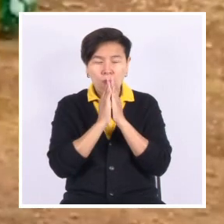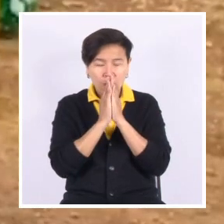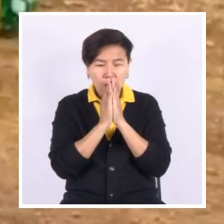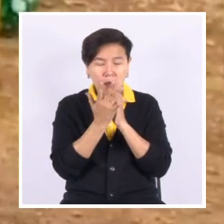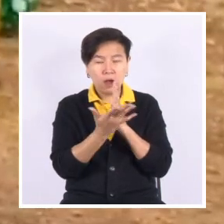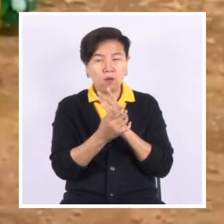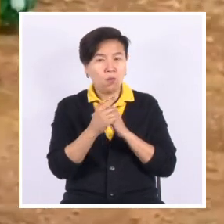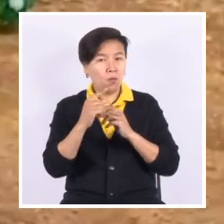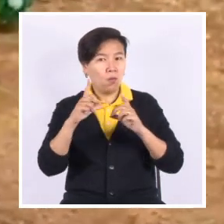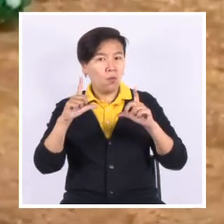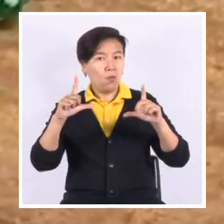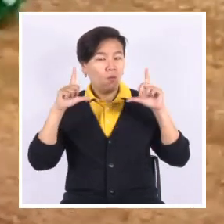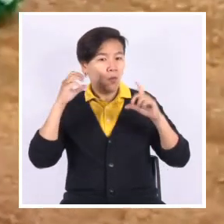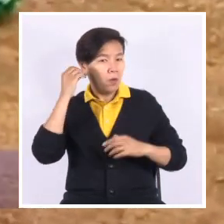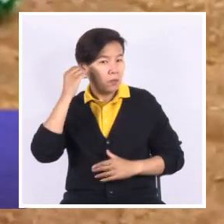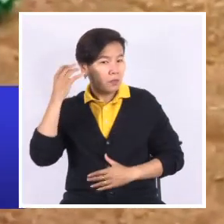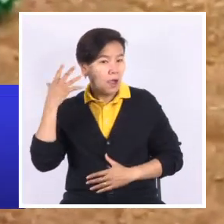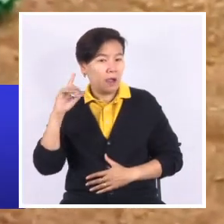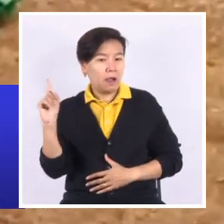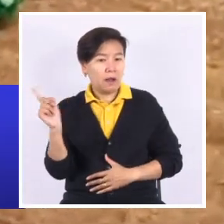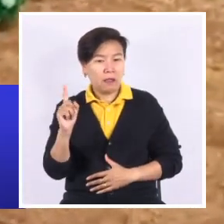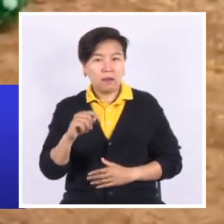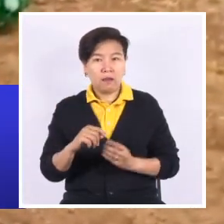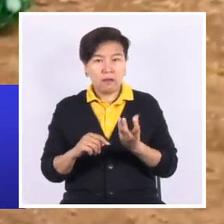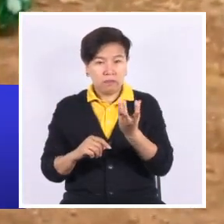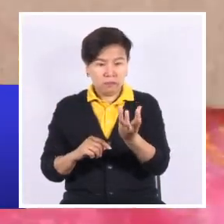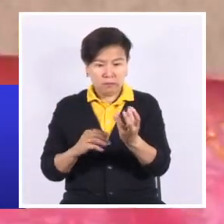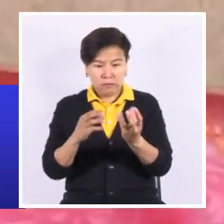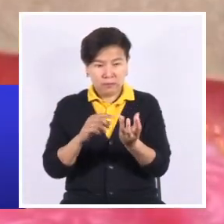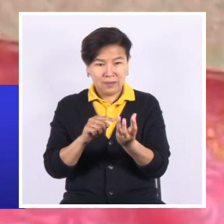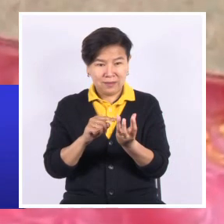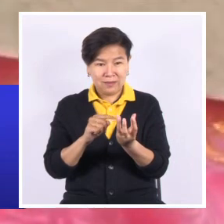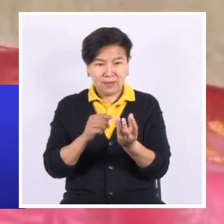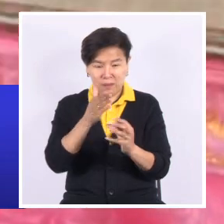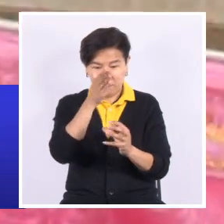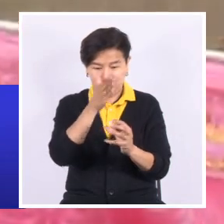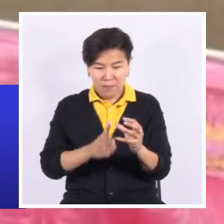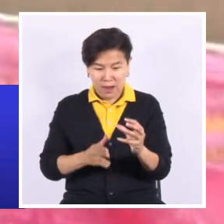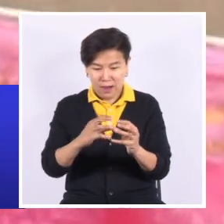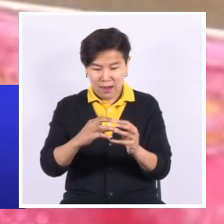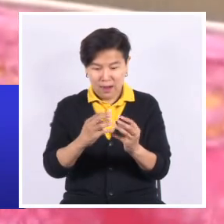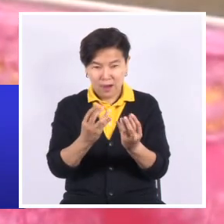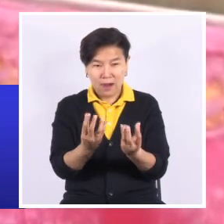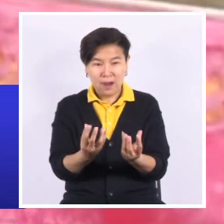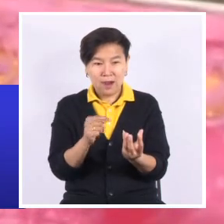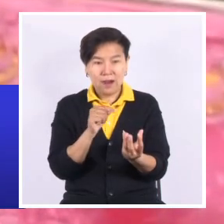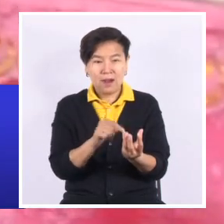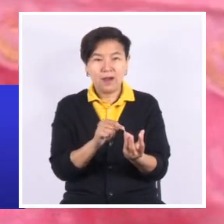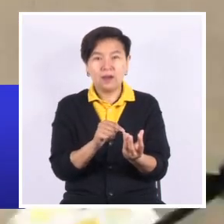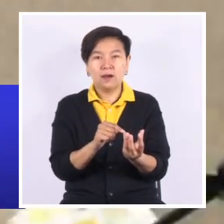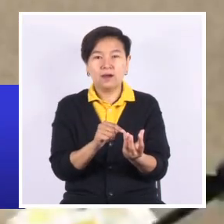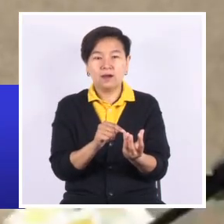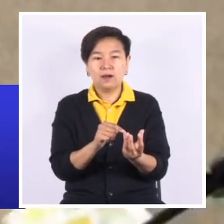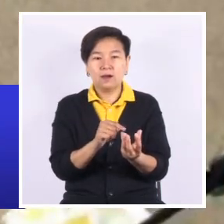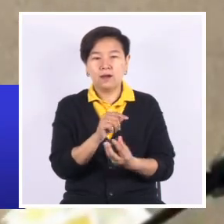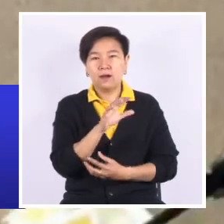ก็คือว่ามะเขือผ่าครึ่งมะเขือผ่าครึ่งนี่อย่าเพิ่งเอามา05